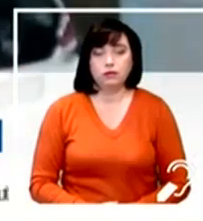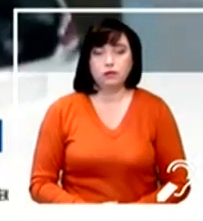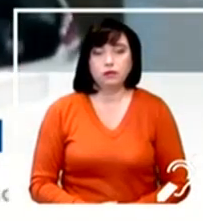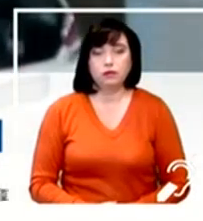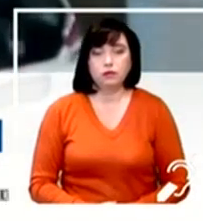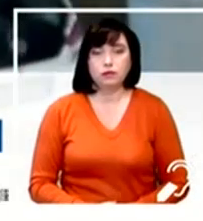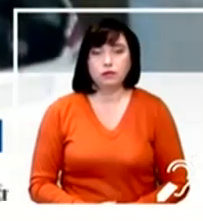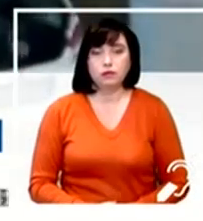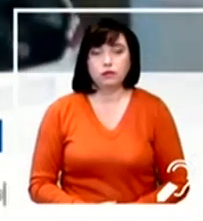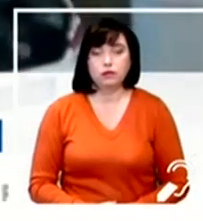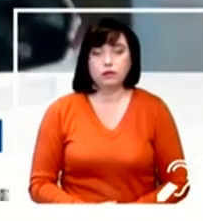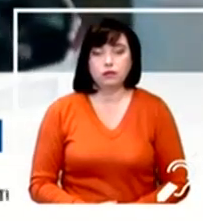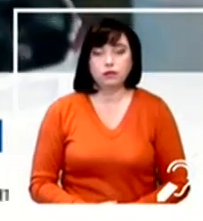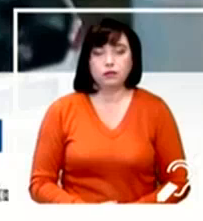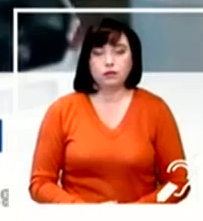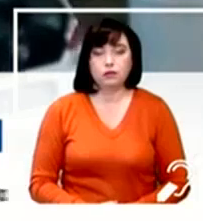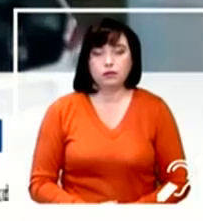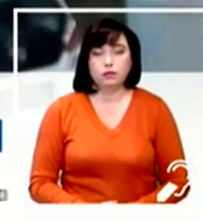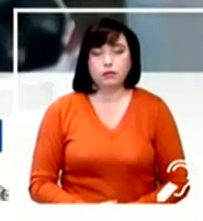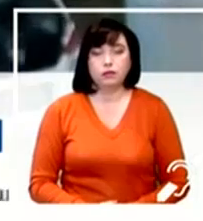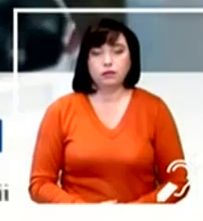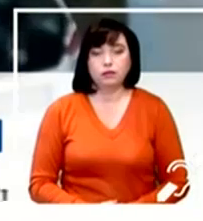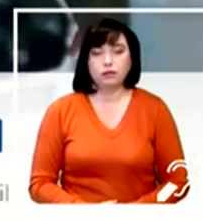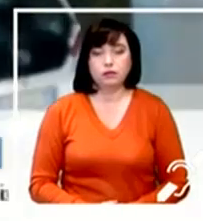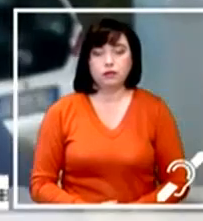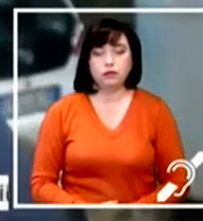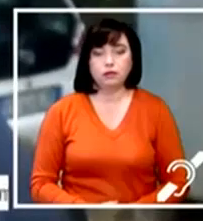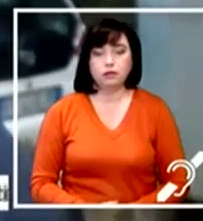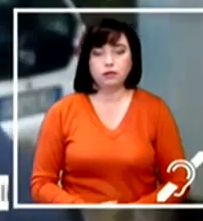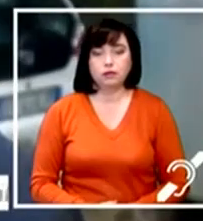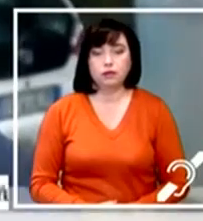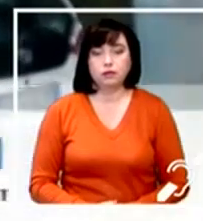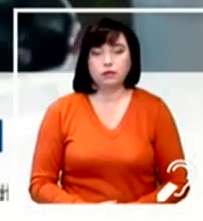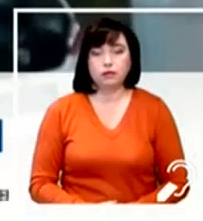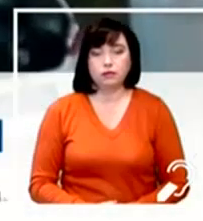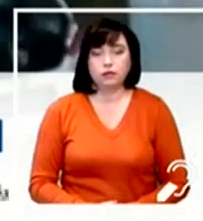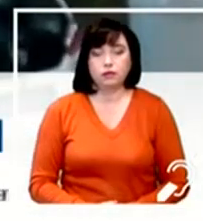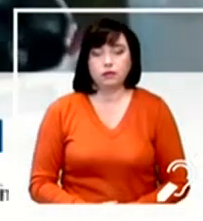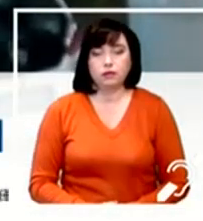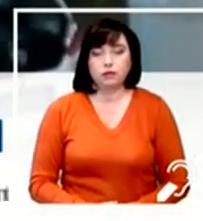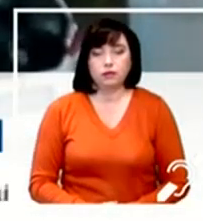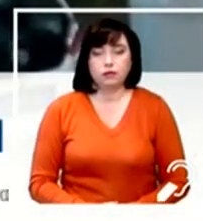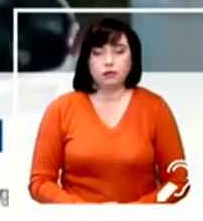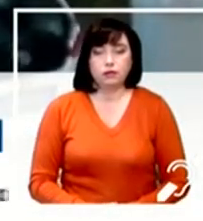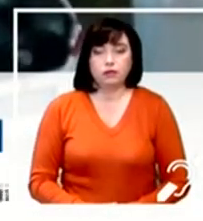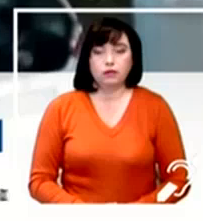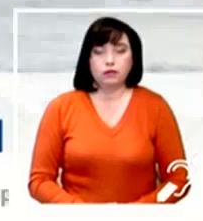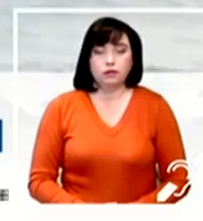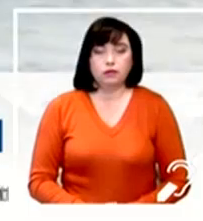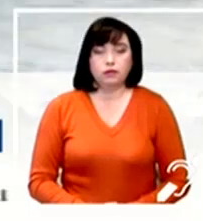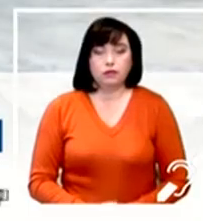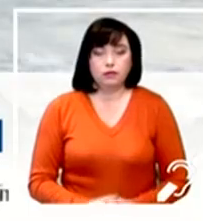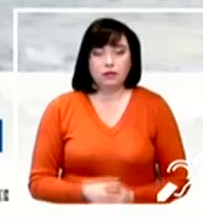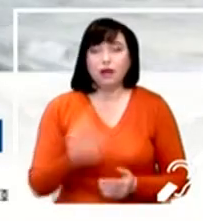ci sono delle macchine che sono messe in alto, di lato, e uno non, passando non, non si spiega come sia stato possibile questa